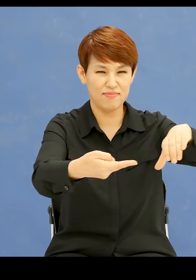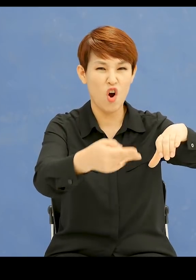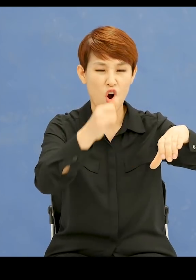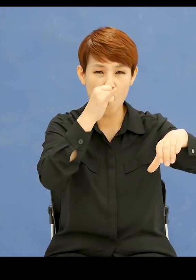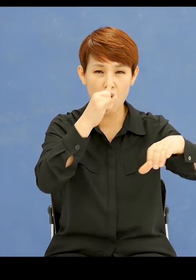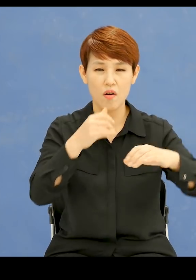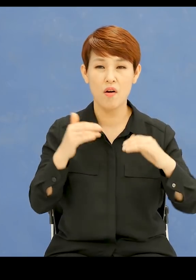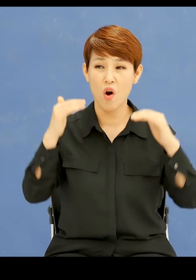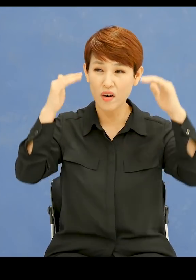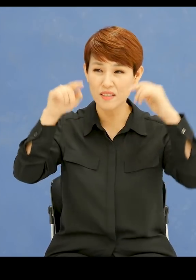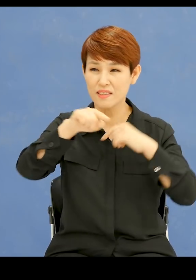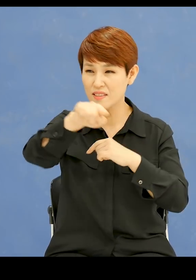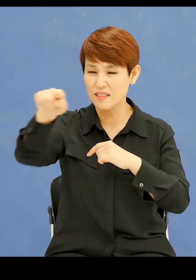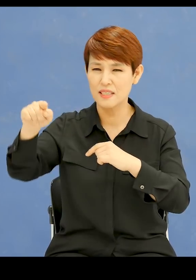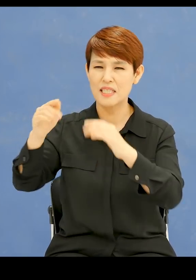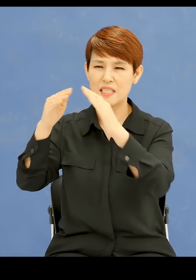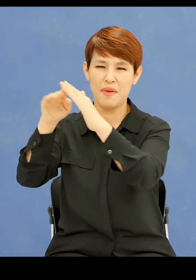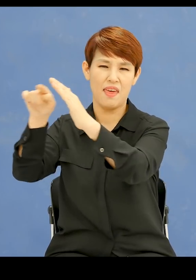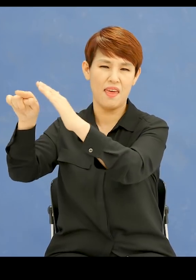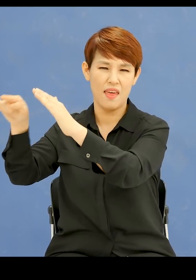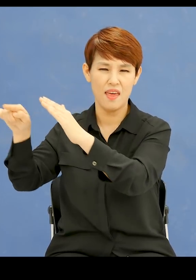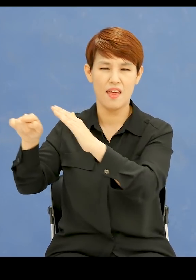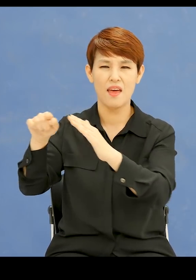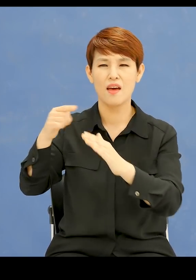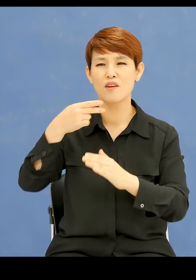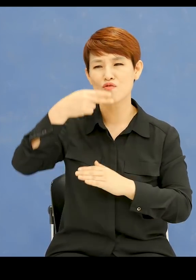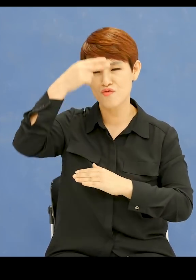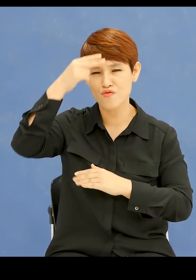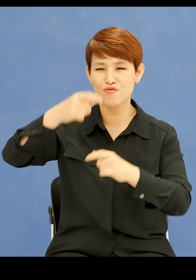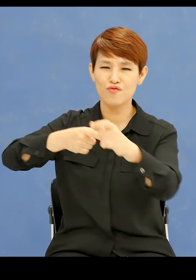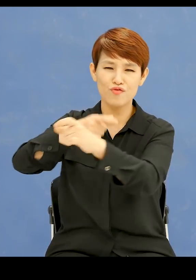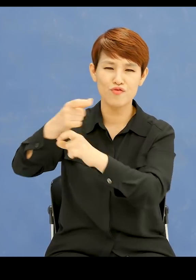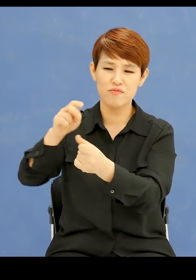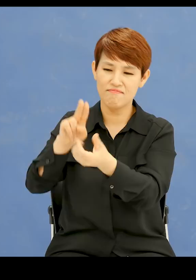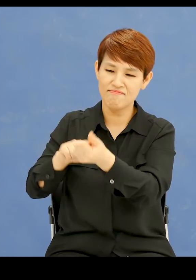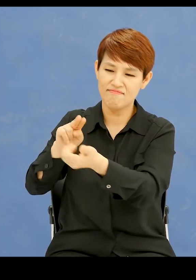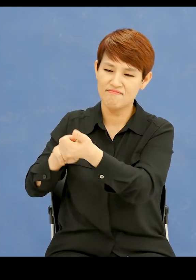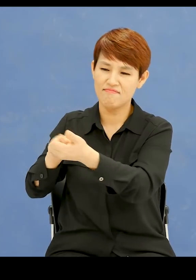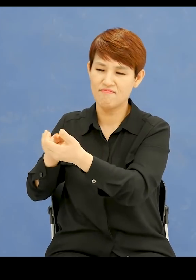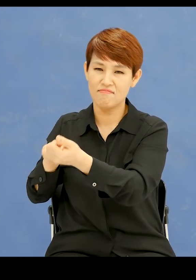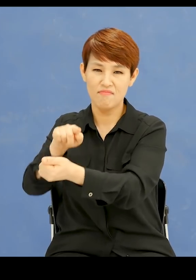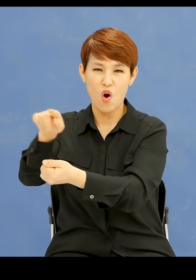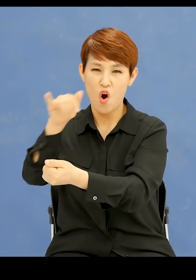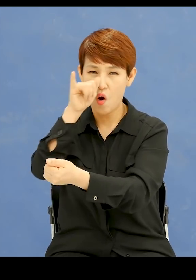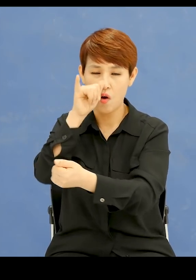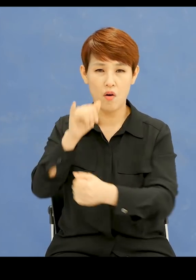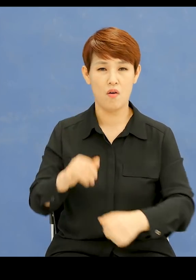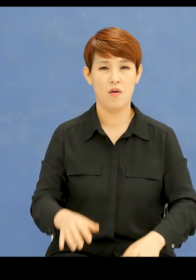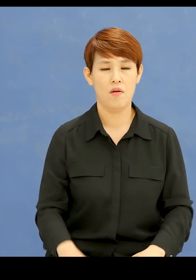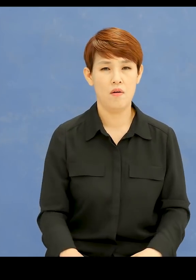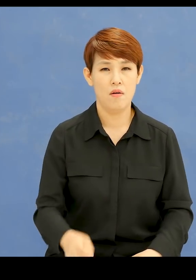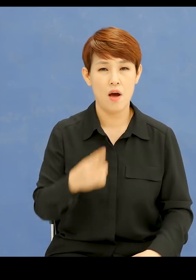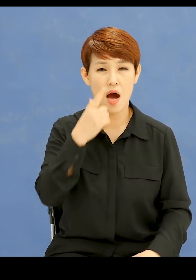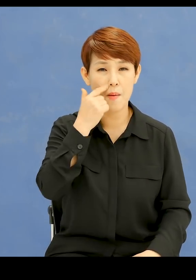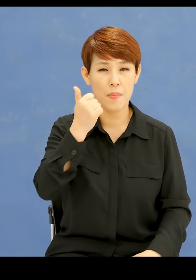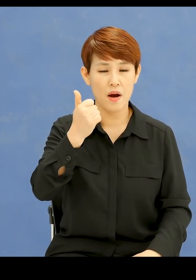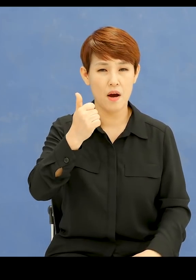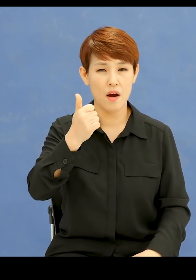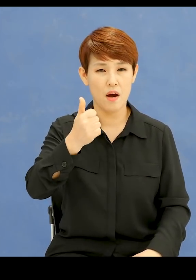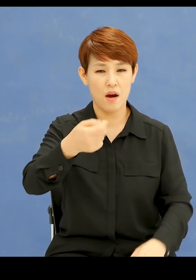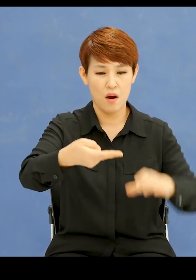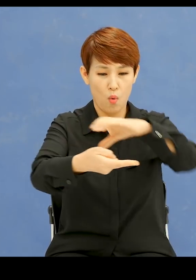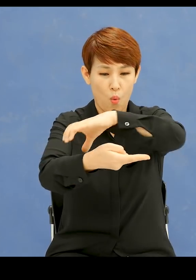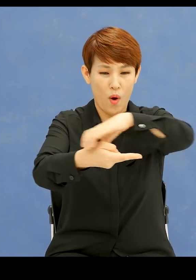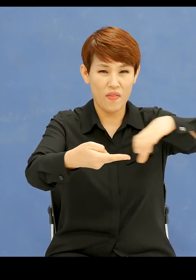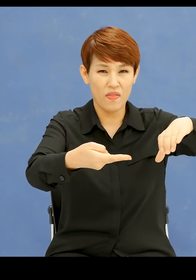밤 되면 다 집 안으로 들어가셔서 뭐 술도 마시고 막 하트들도 치시고. 그럼 이제 아버지 관도 저희가 정말